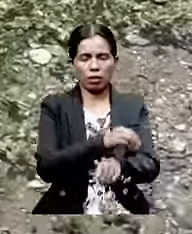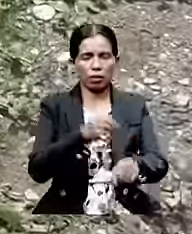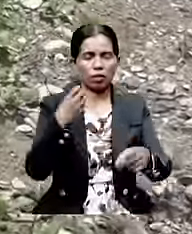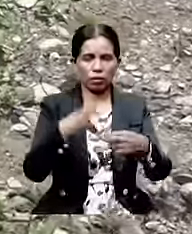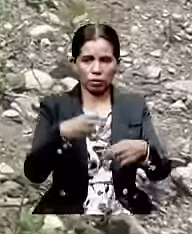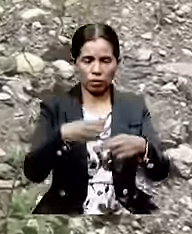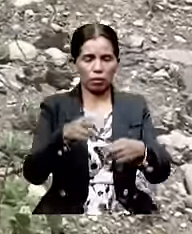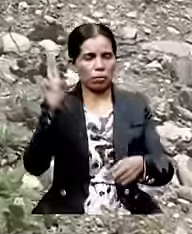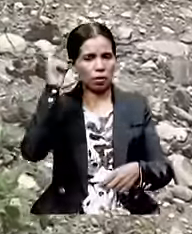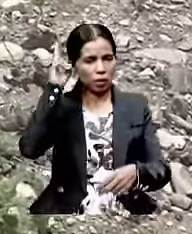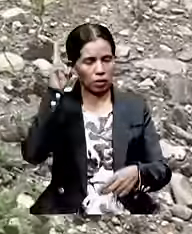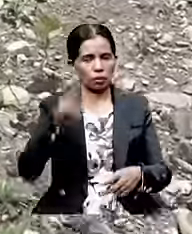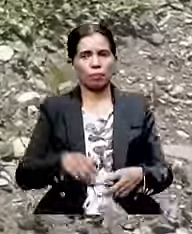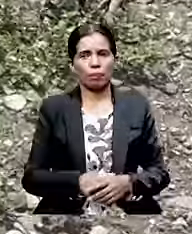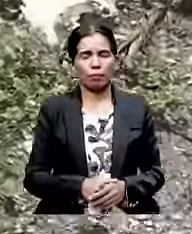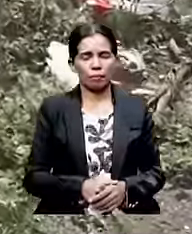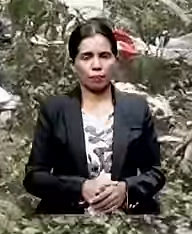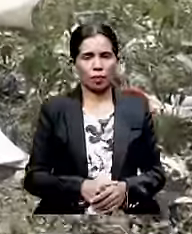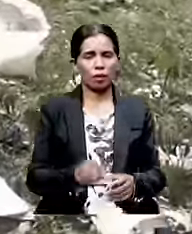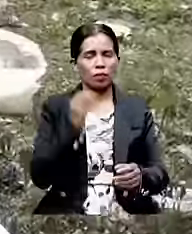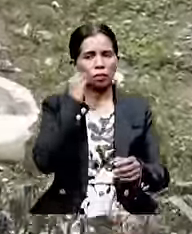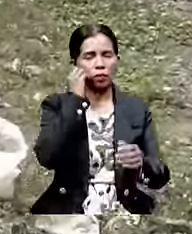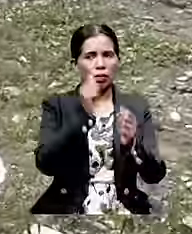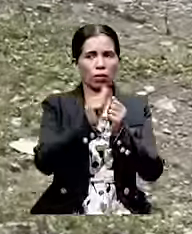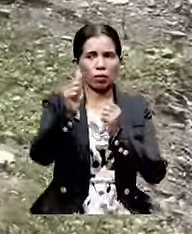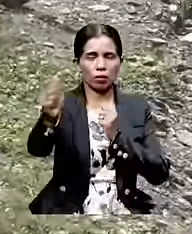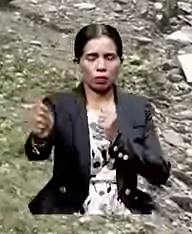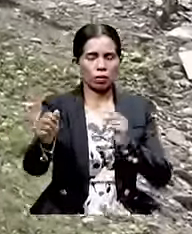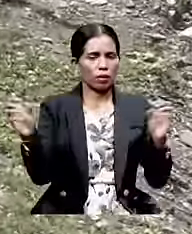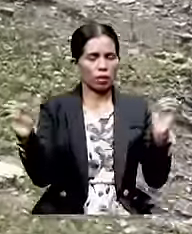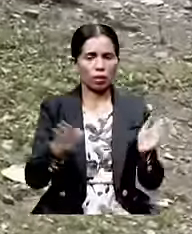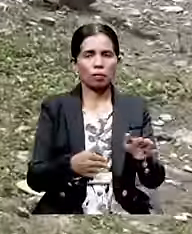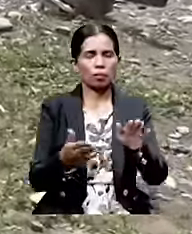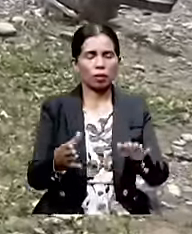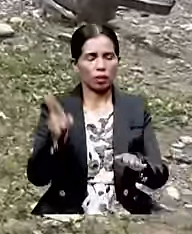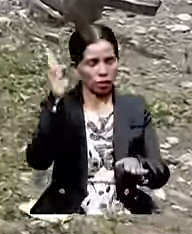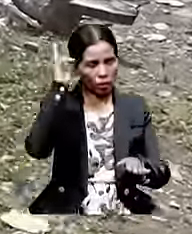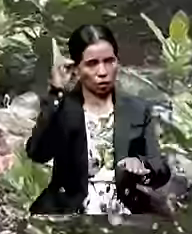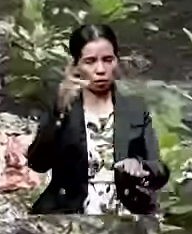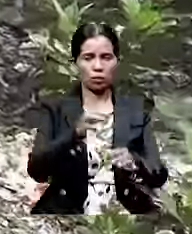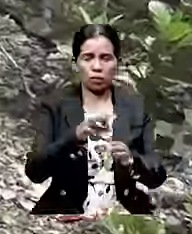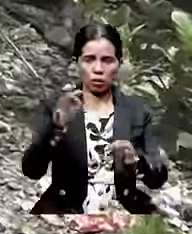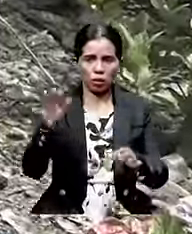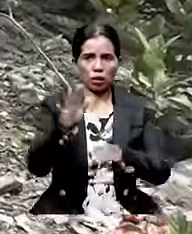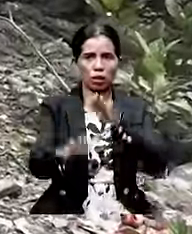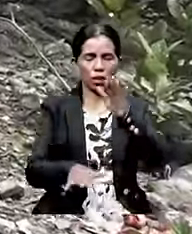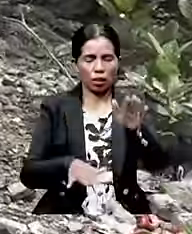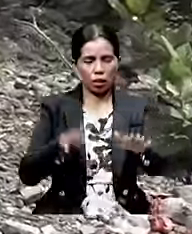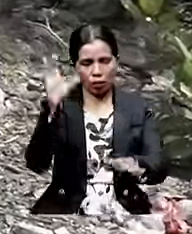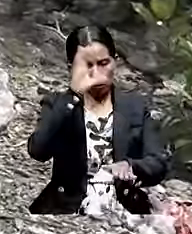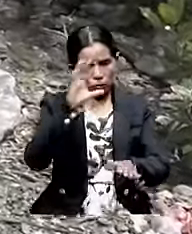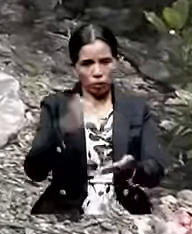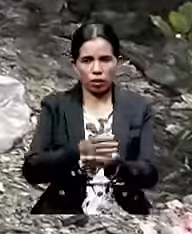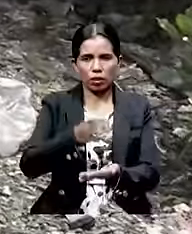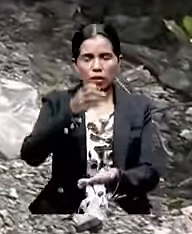batiu Domingos. Distansia nebe dok lahamate tiu Domingos ni espiritu, ho di lau haleu buka lata no aqua